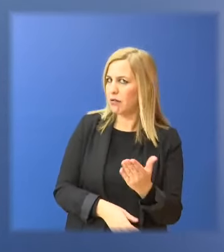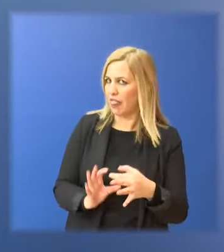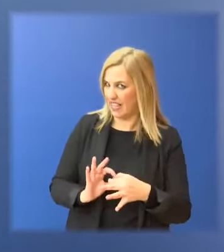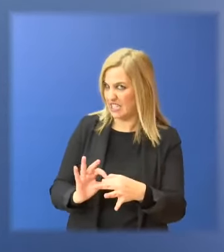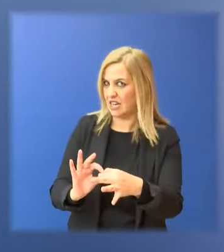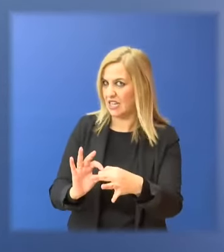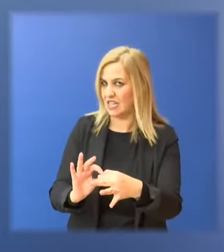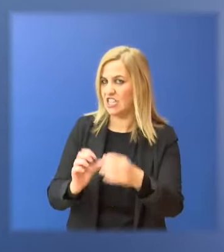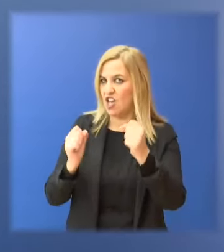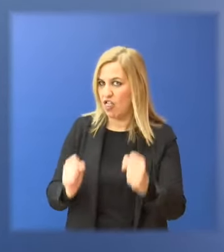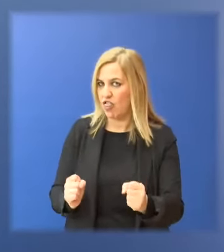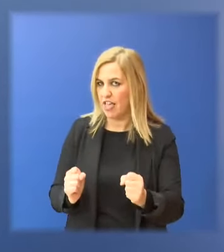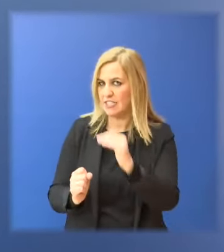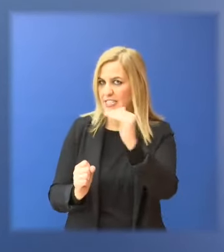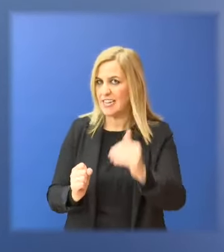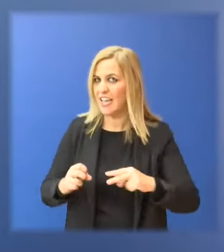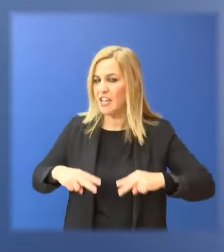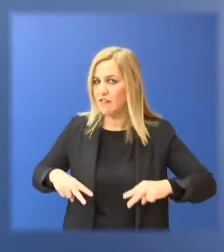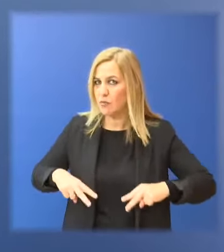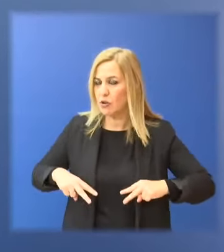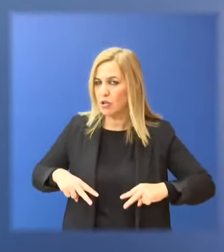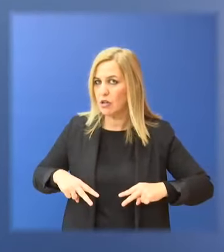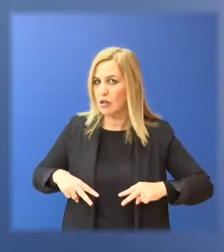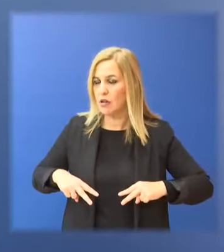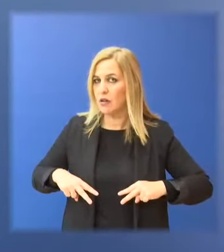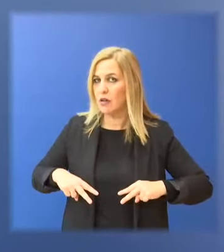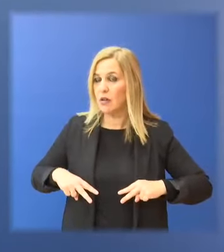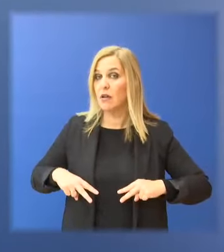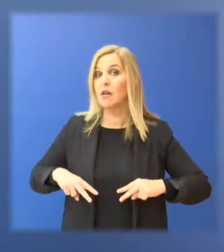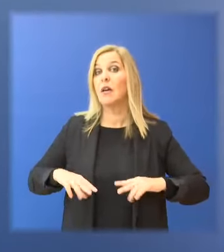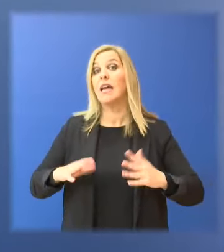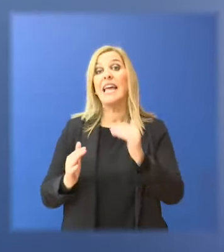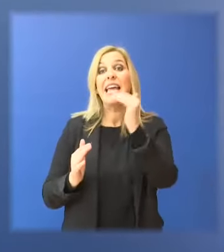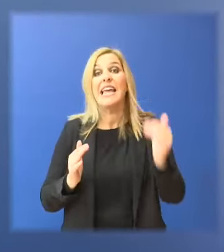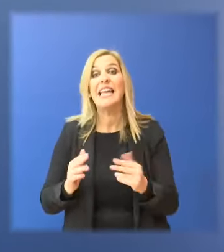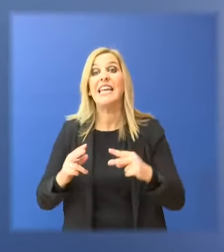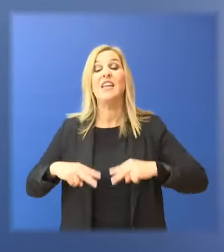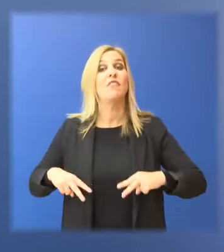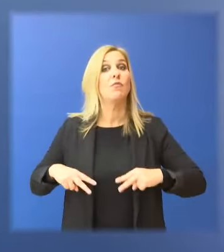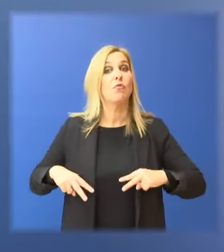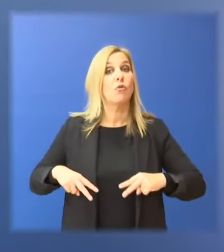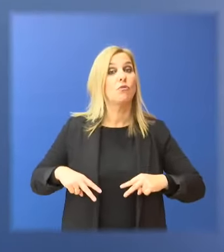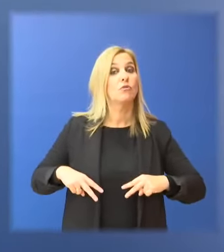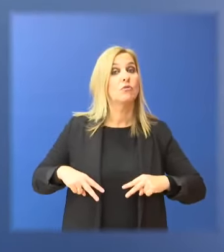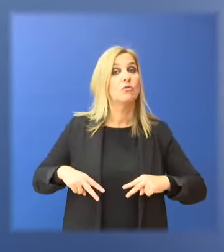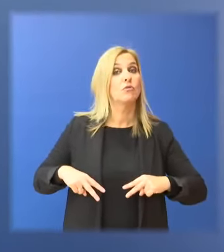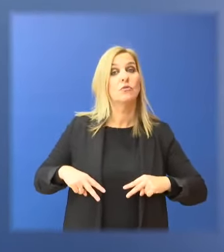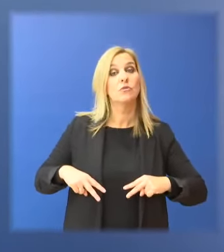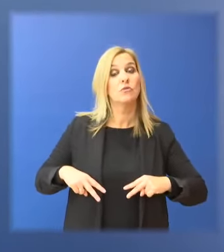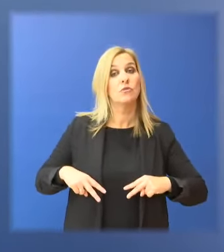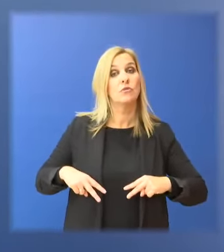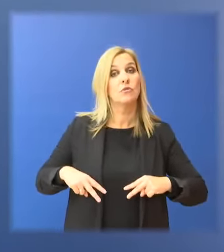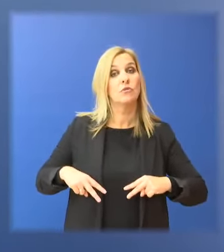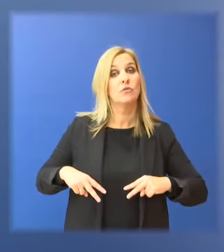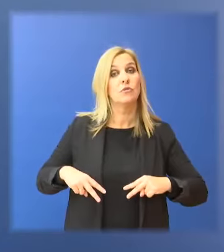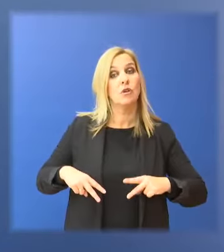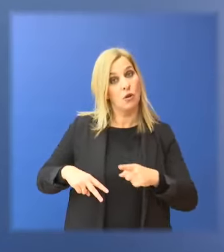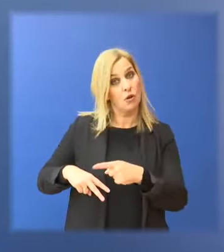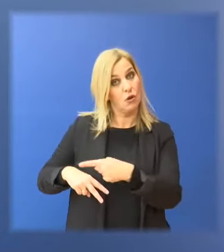τους ως μέλη του κυβερνητικού σχήματος και αν στους υφυπουργούς δίδεται η οδός